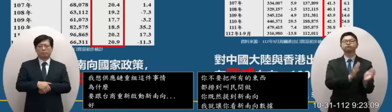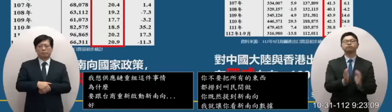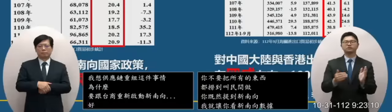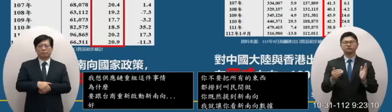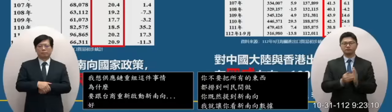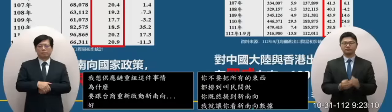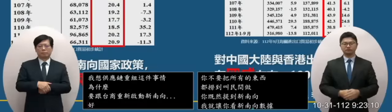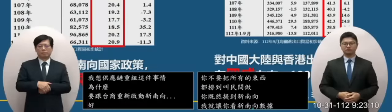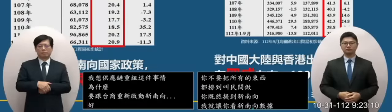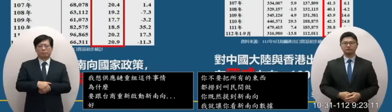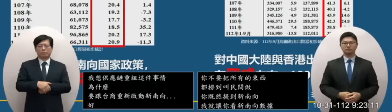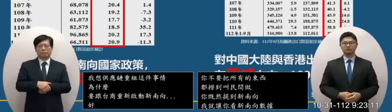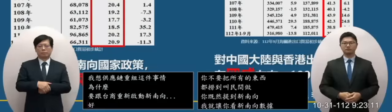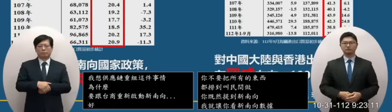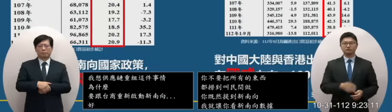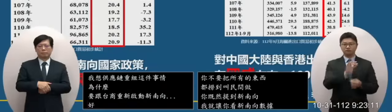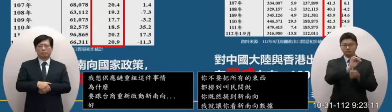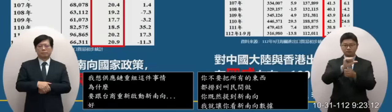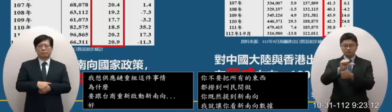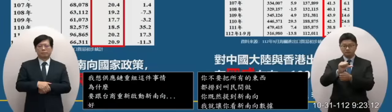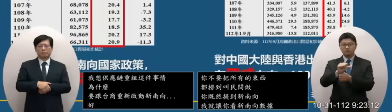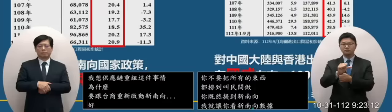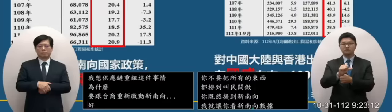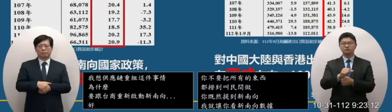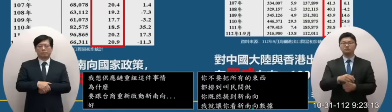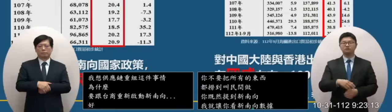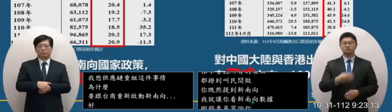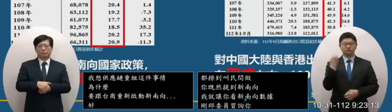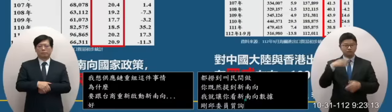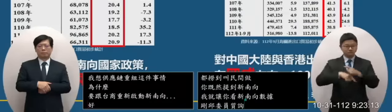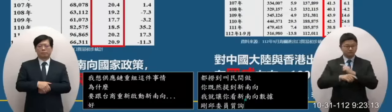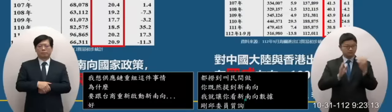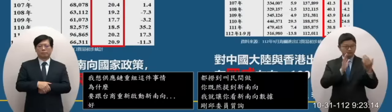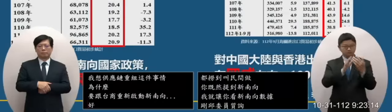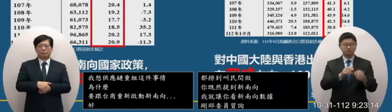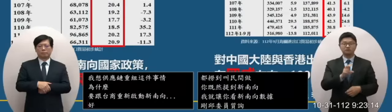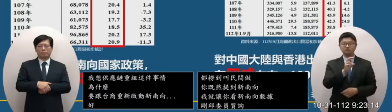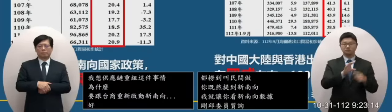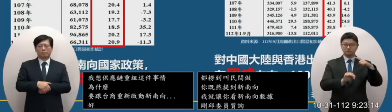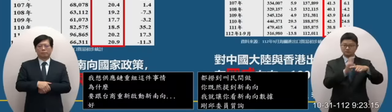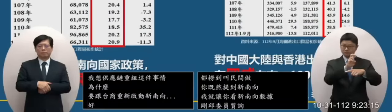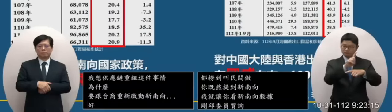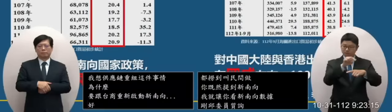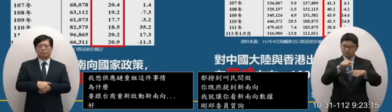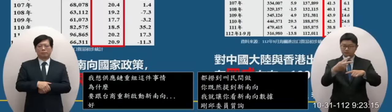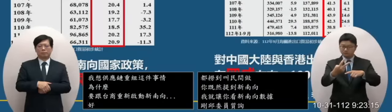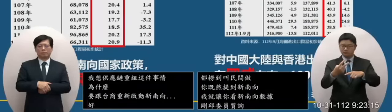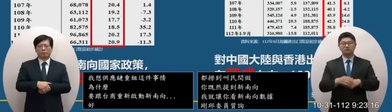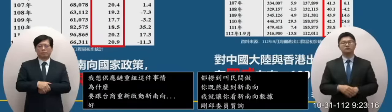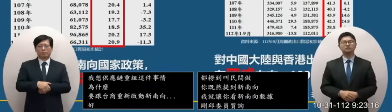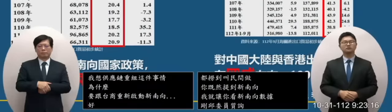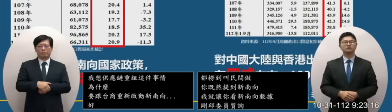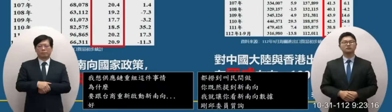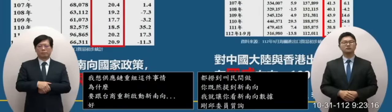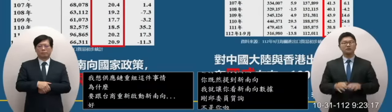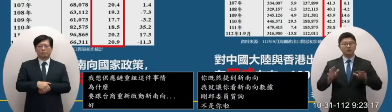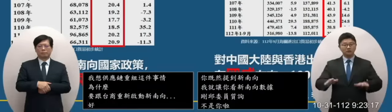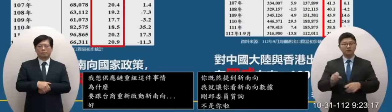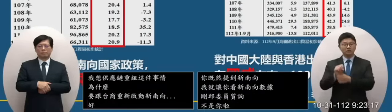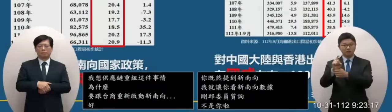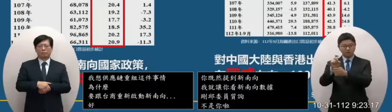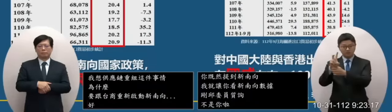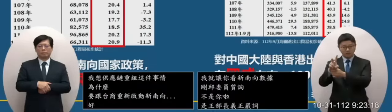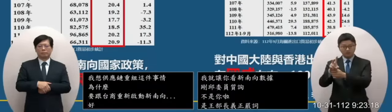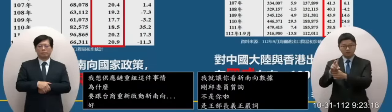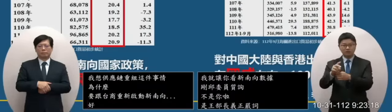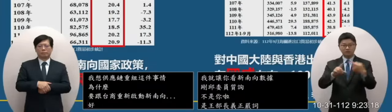哈。你从105年的原来新南向是21.2%，到现在哈112年，现在只